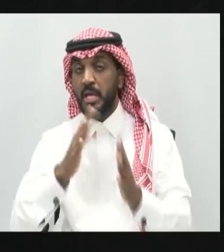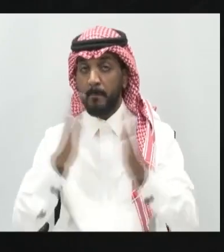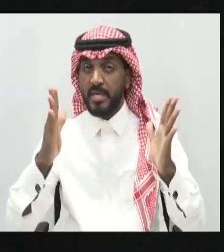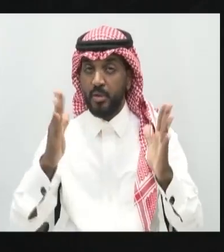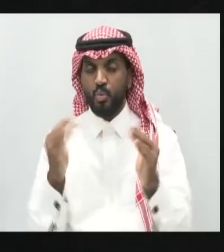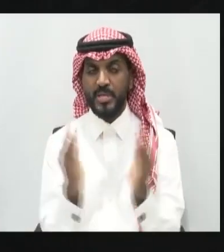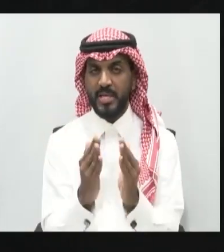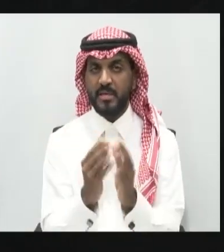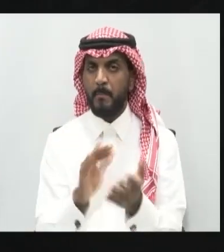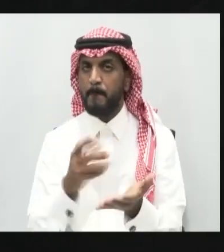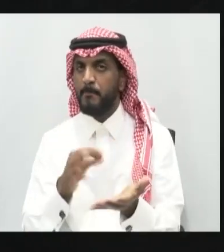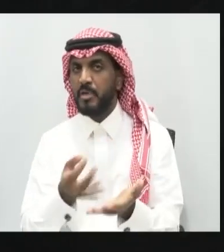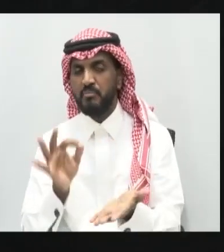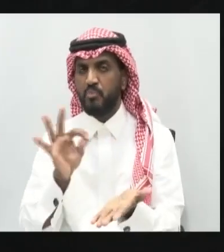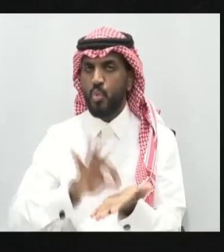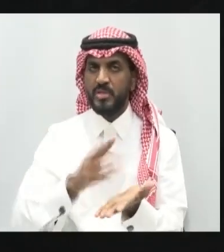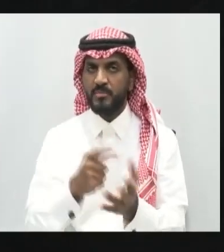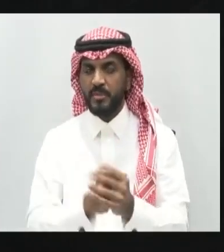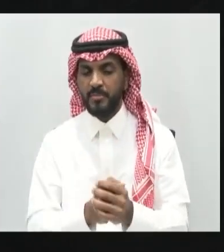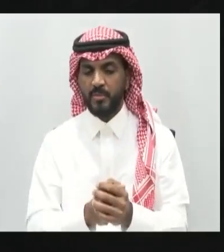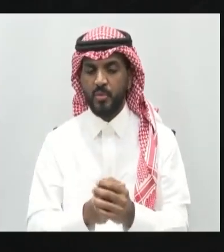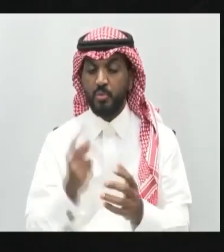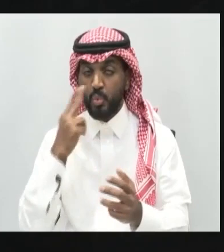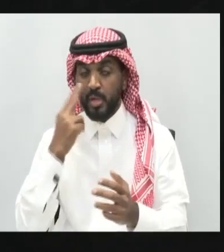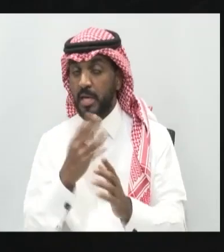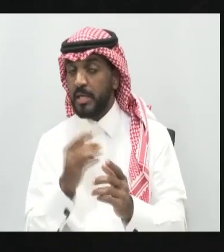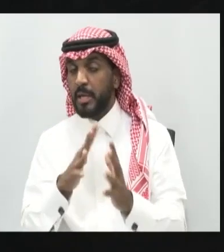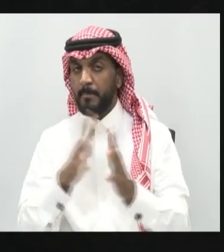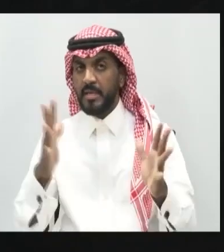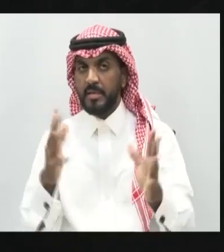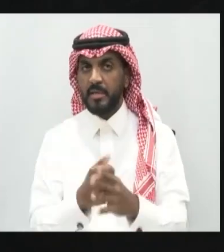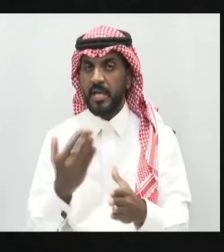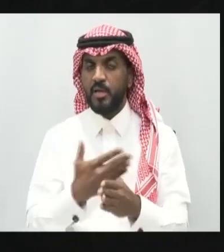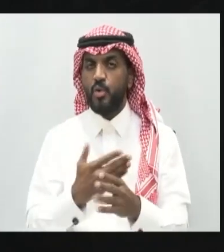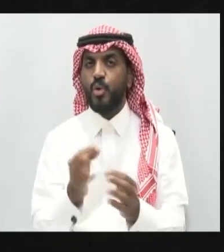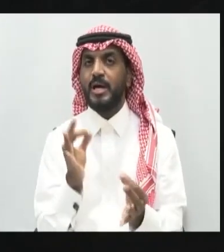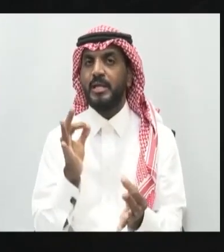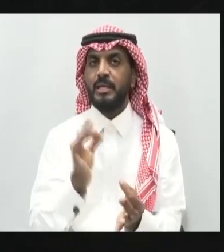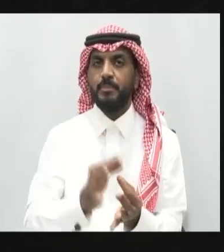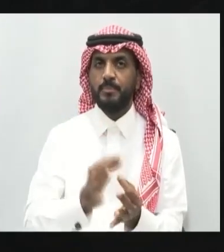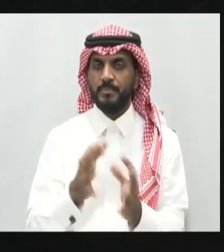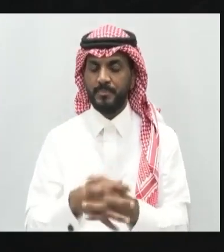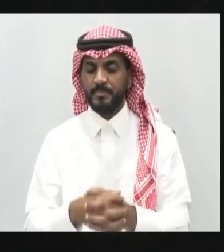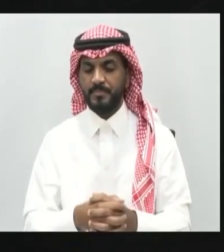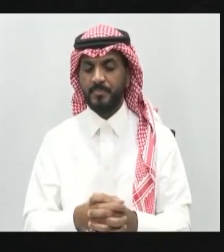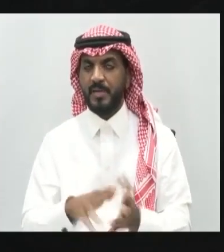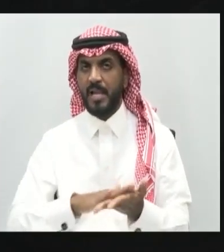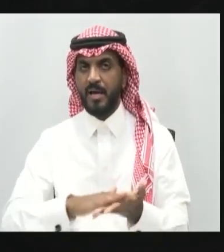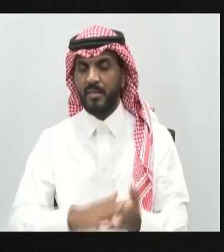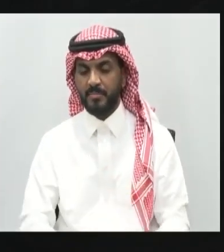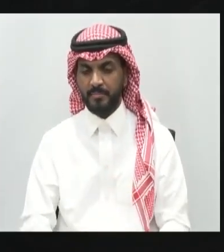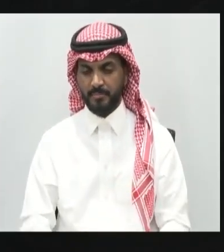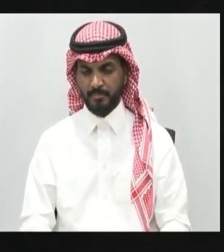صغير ويبدو لنا كبيرا لانه قريب من